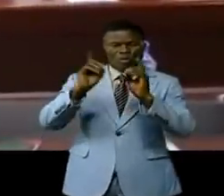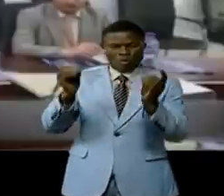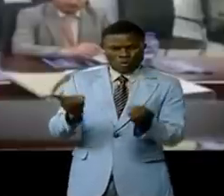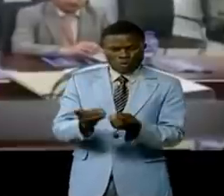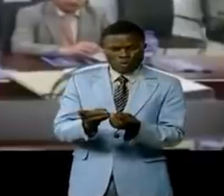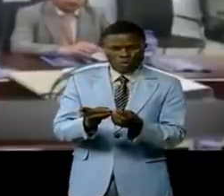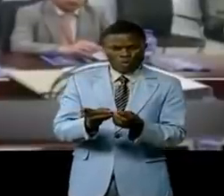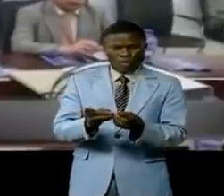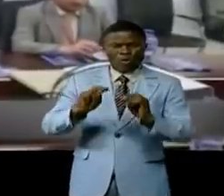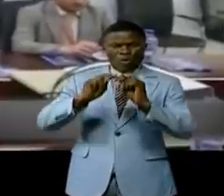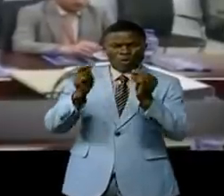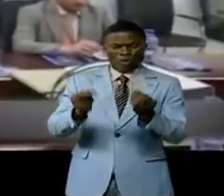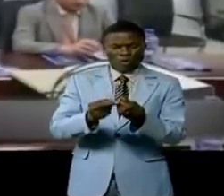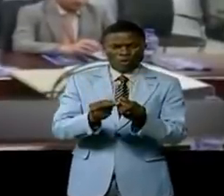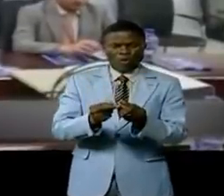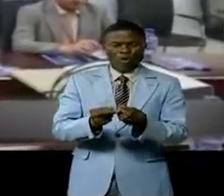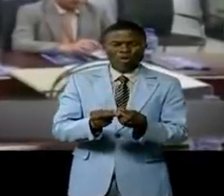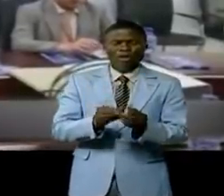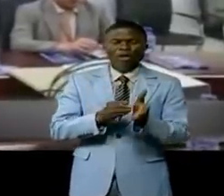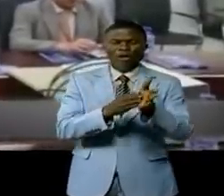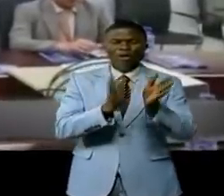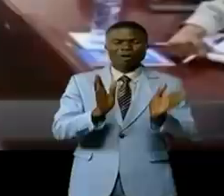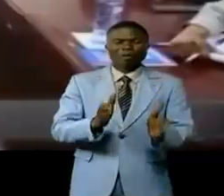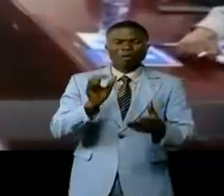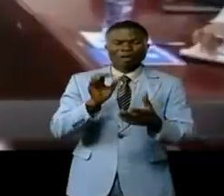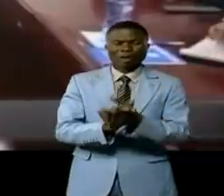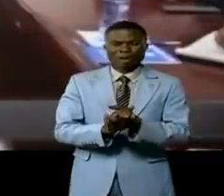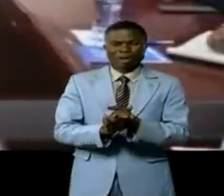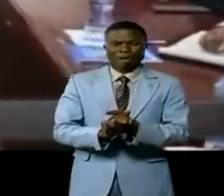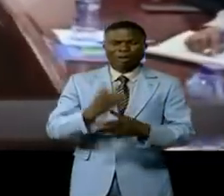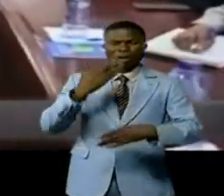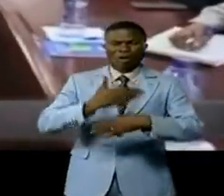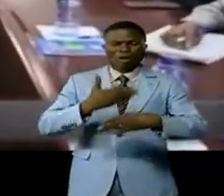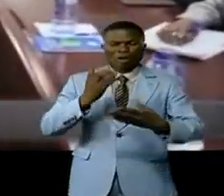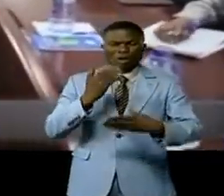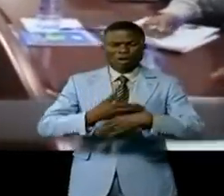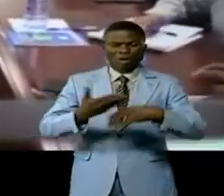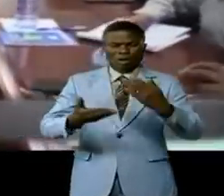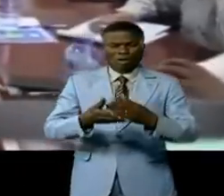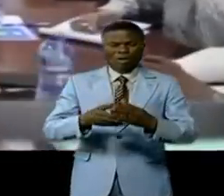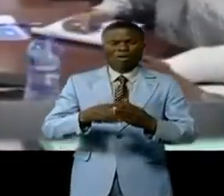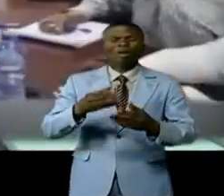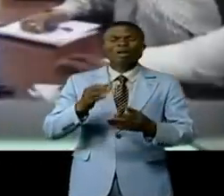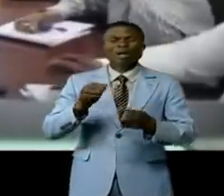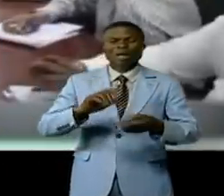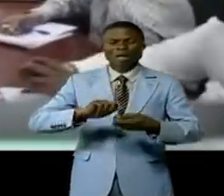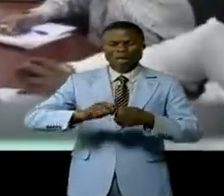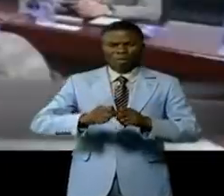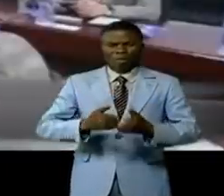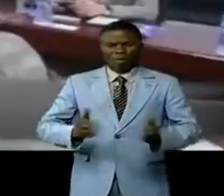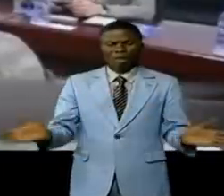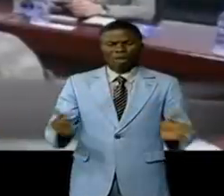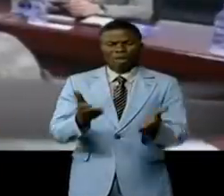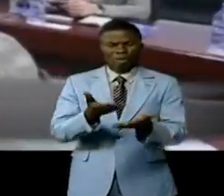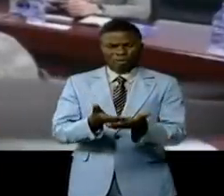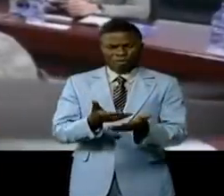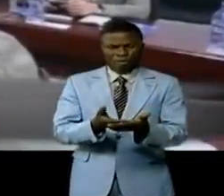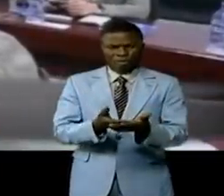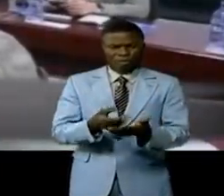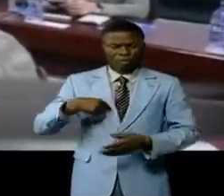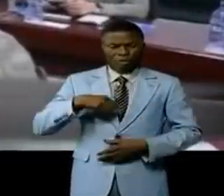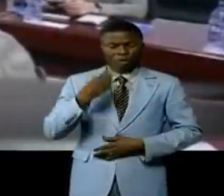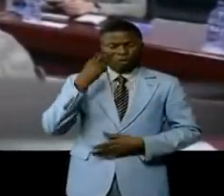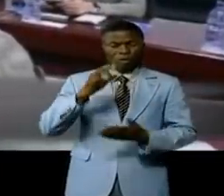le leadership féminin à la tête du Fonds national d'entretien routier est reconnu et encouragé. On a vu